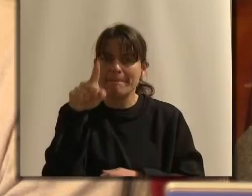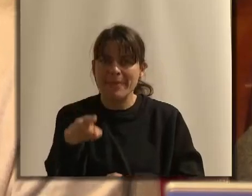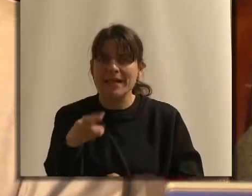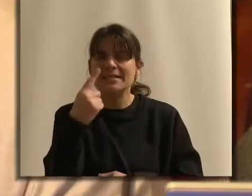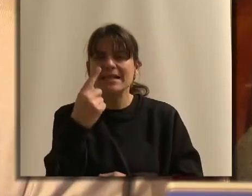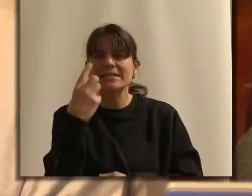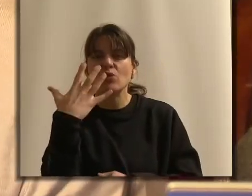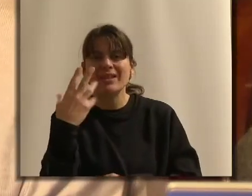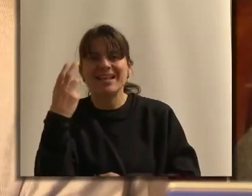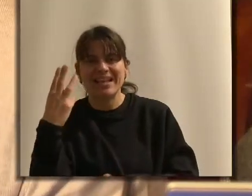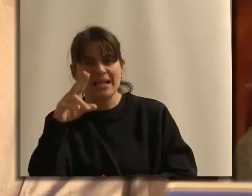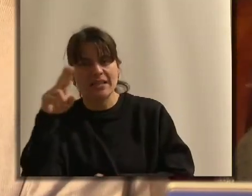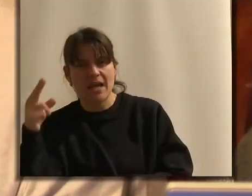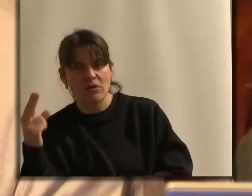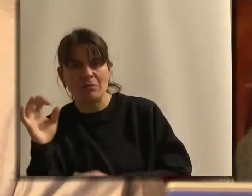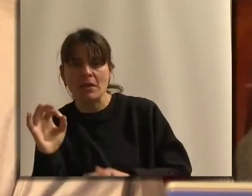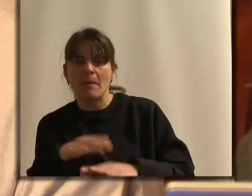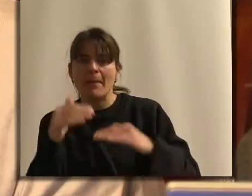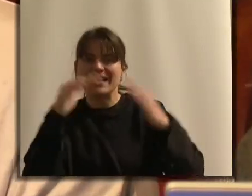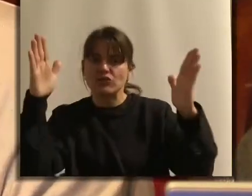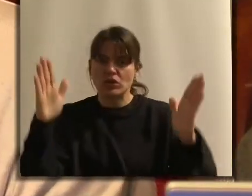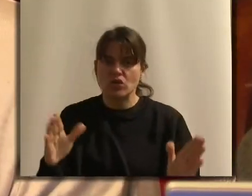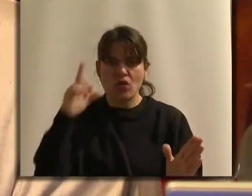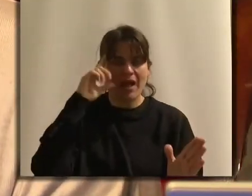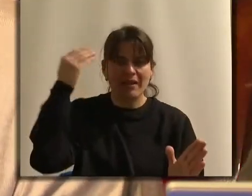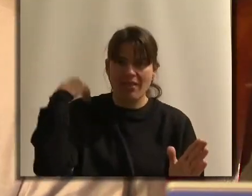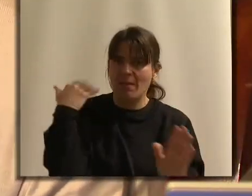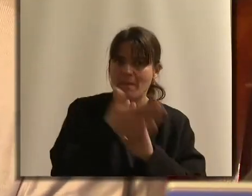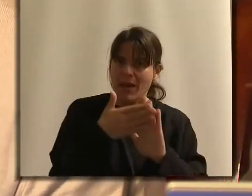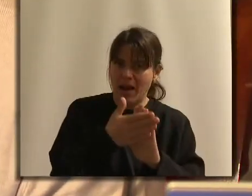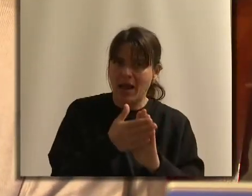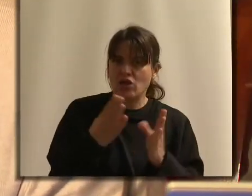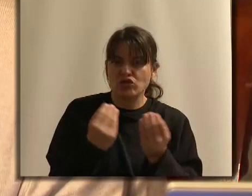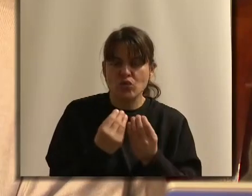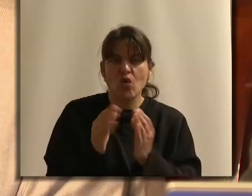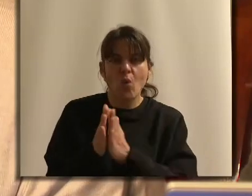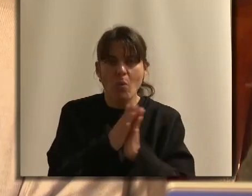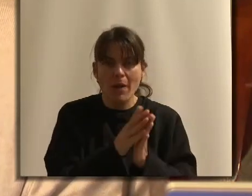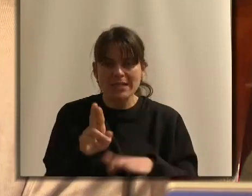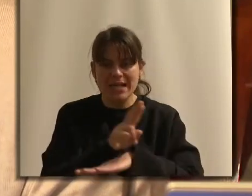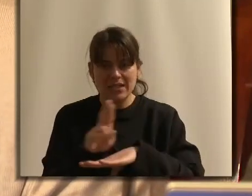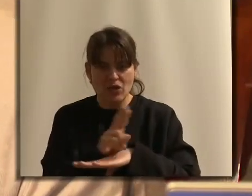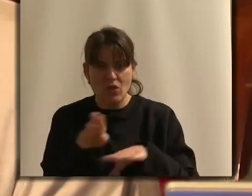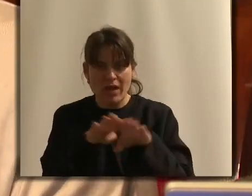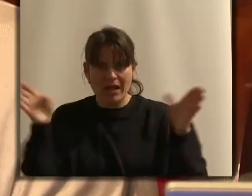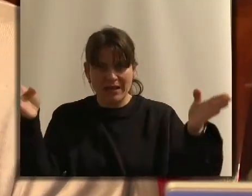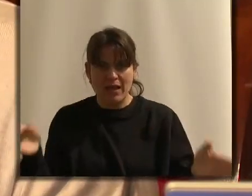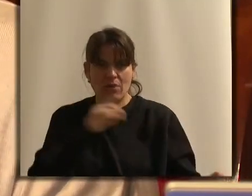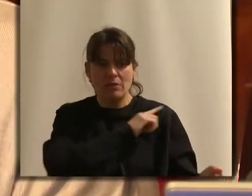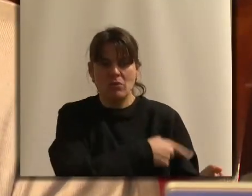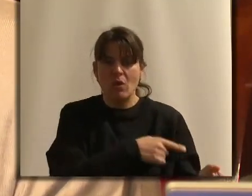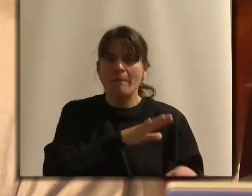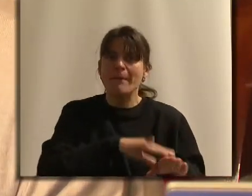135.153 euros, van destinades a aquesta instal·lació que es va comentar l'altre dia amb els companys regidors que formem la taula d'esports, a la instal·lació de